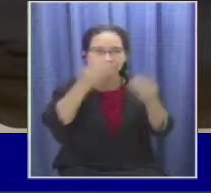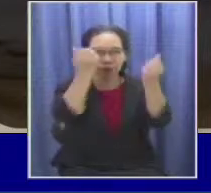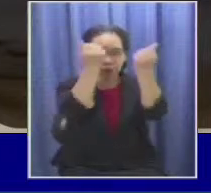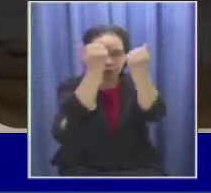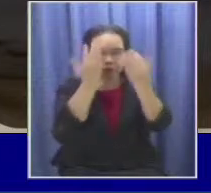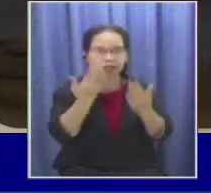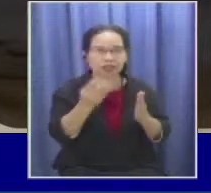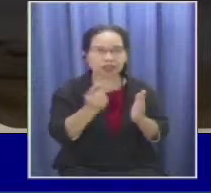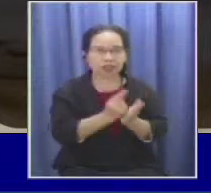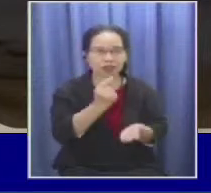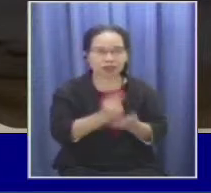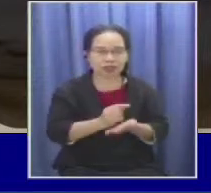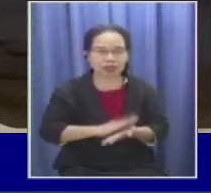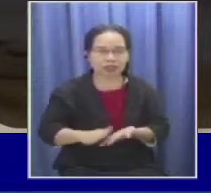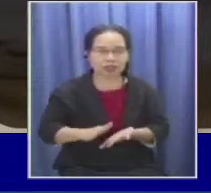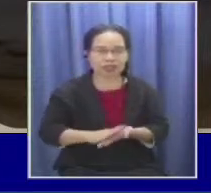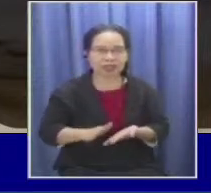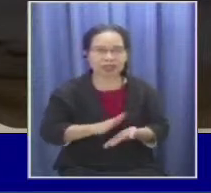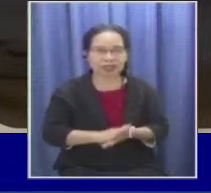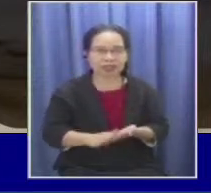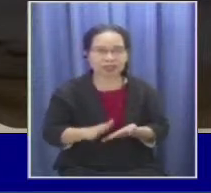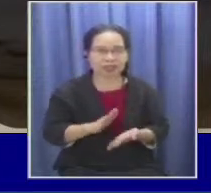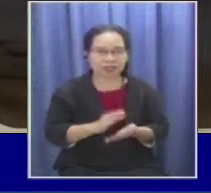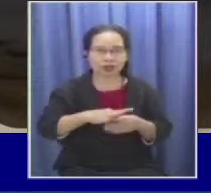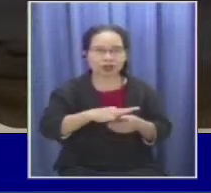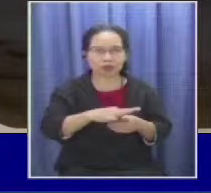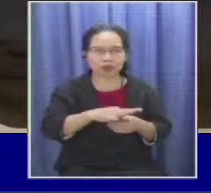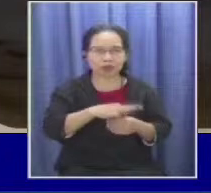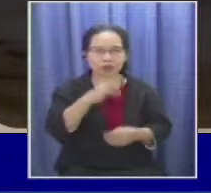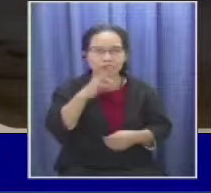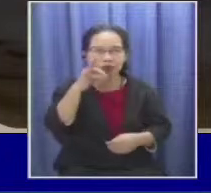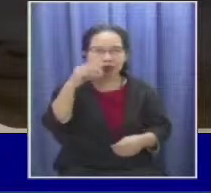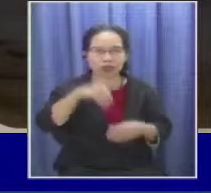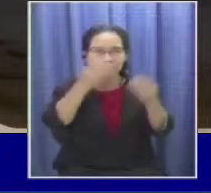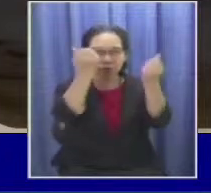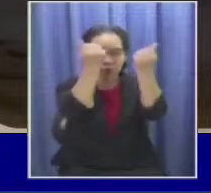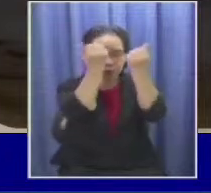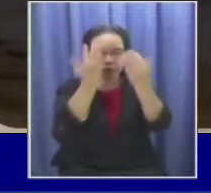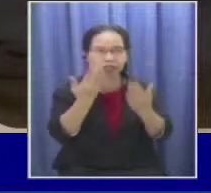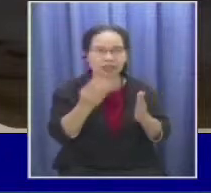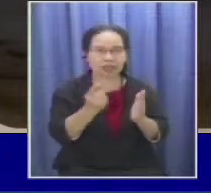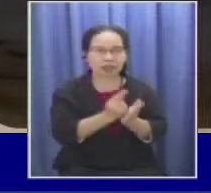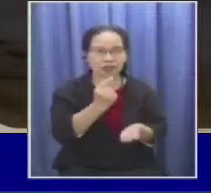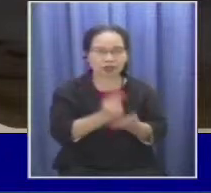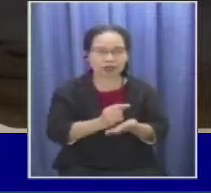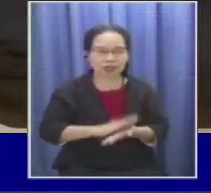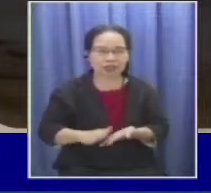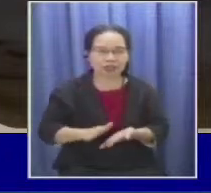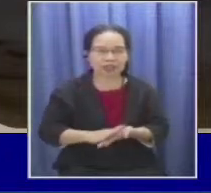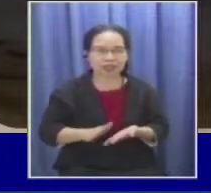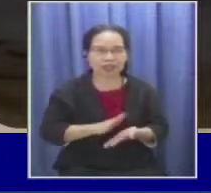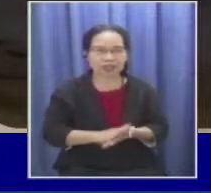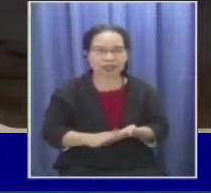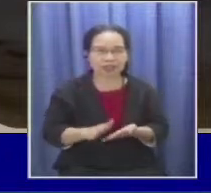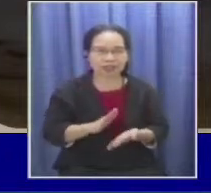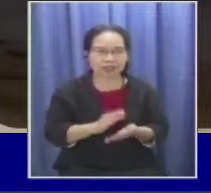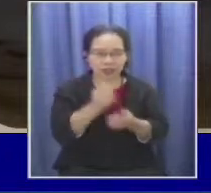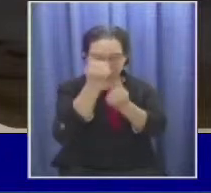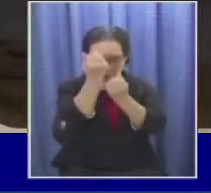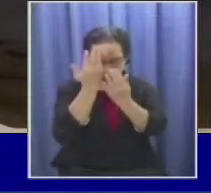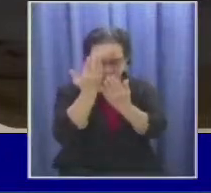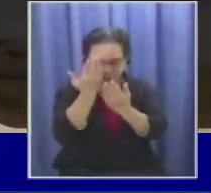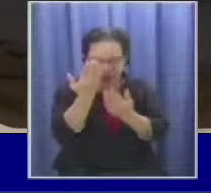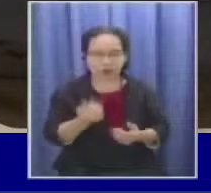monte mokra ho nokore setie mu enko wonuadɔ ntenuanom ahotie no wokra no ho bɛte a na